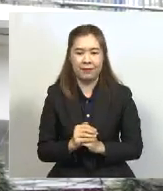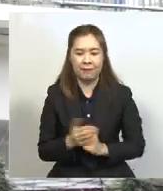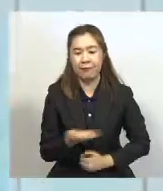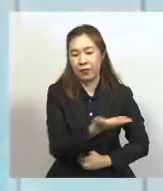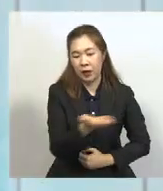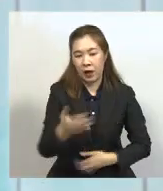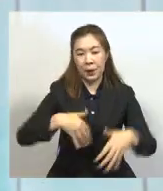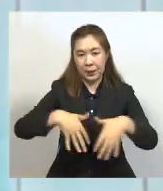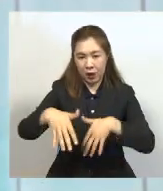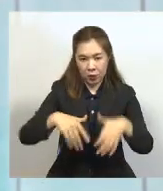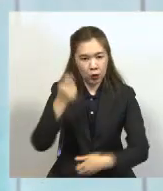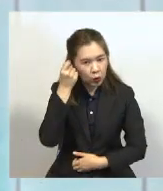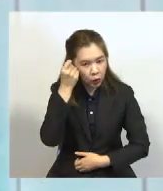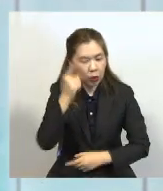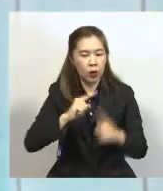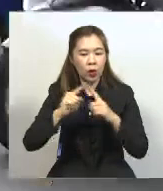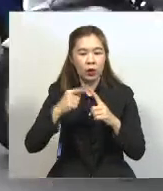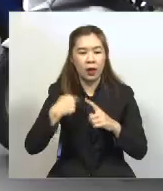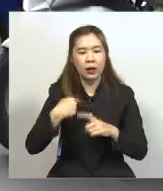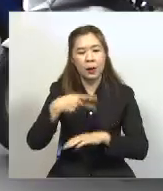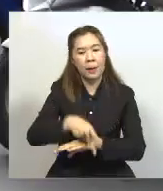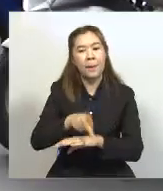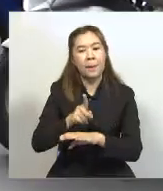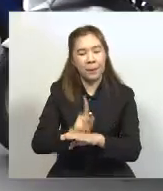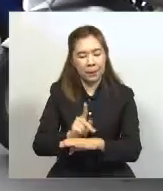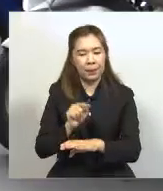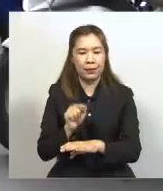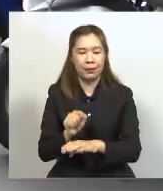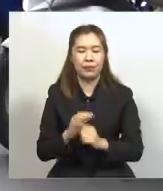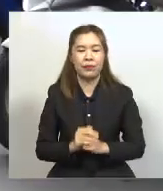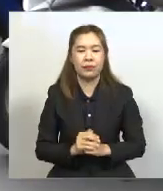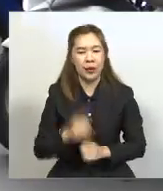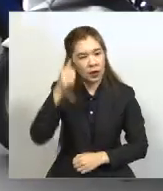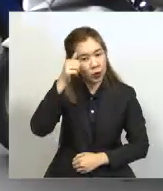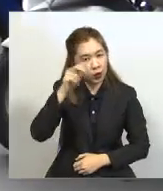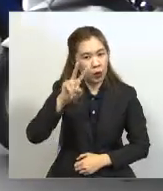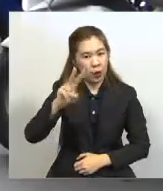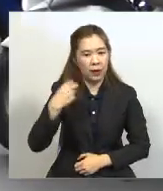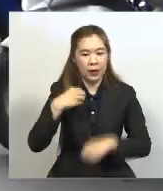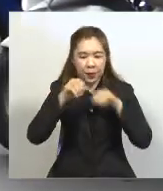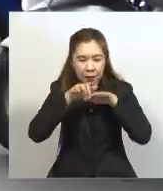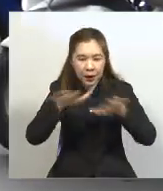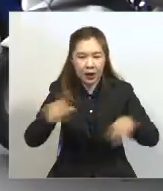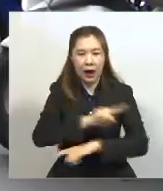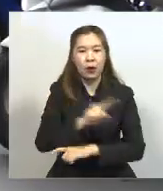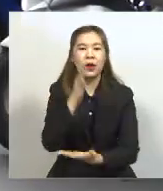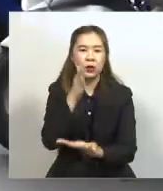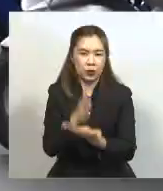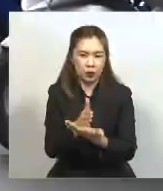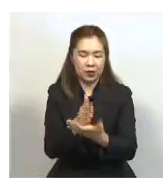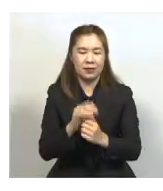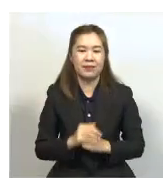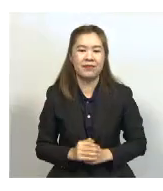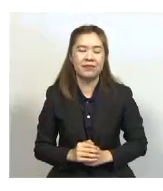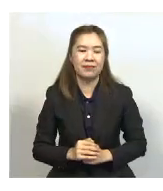ใจกับประชาชนที่จะร่วมมือกันเป็นเจ้าภาพที่ดีแม้ว่าทั้ง2วันนั้นจะประกาศให้เป็นวันหยุดก็ตามครับ แน่นอน